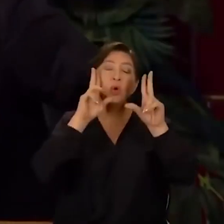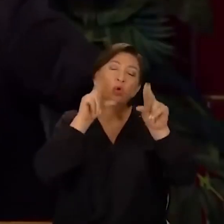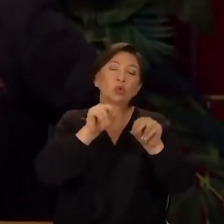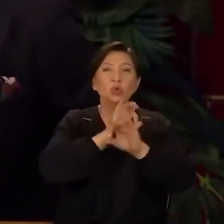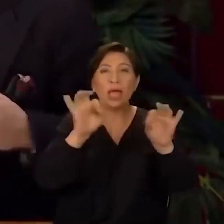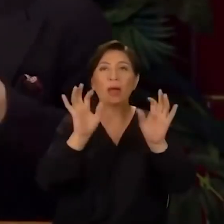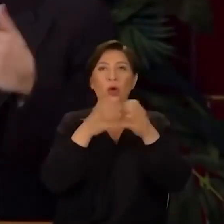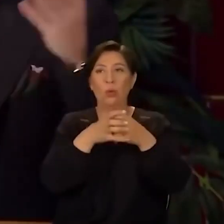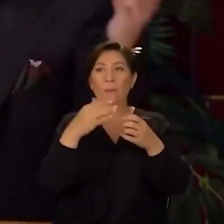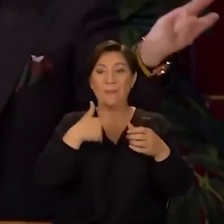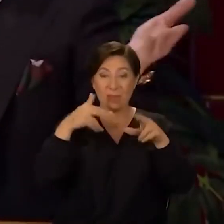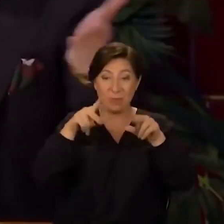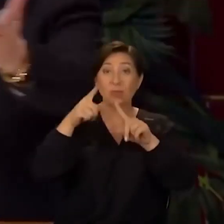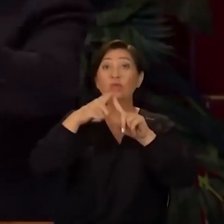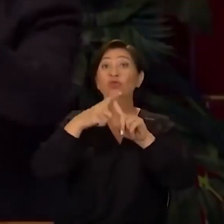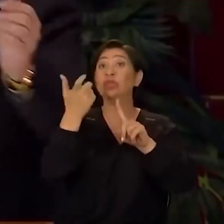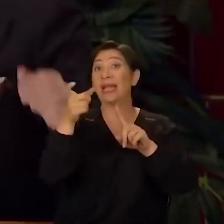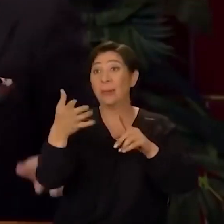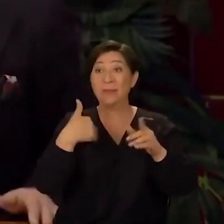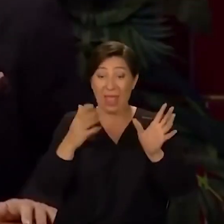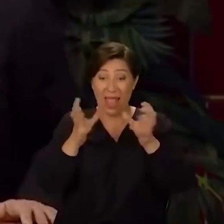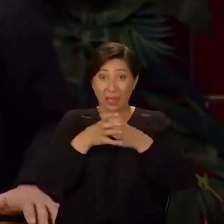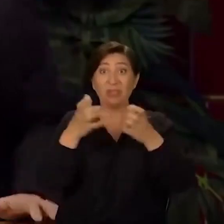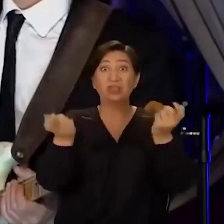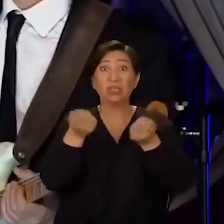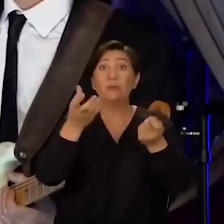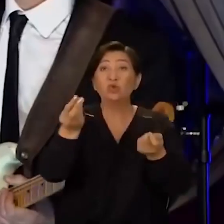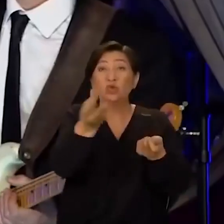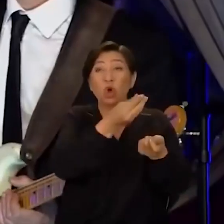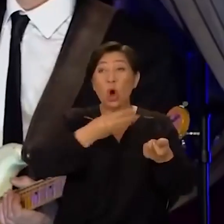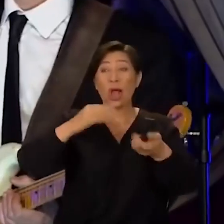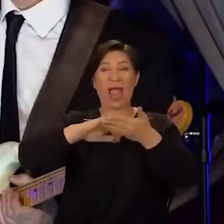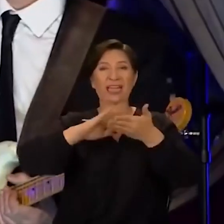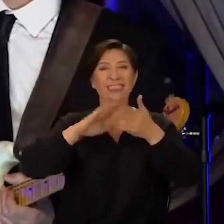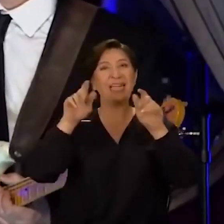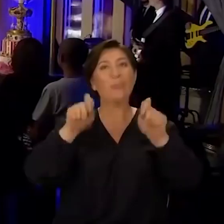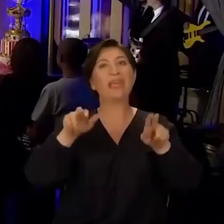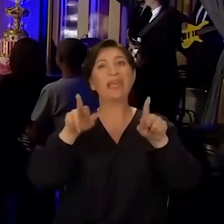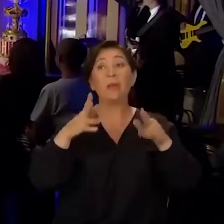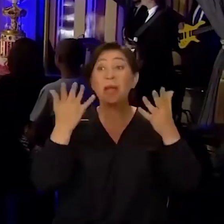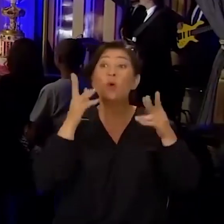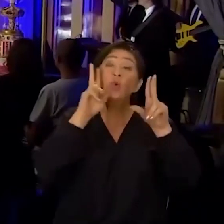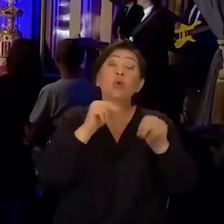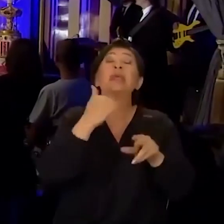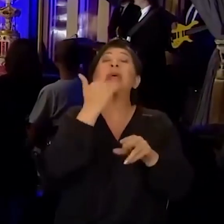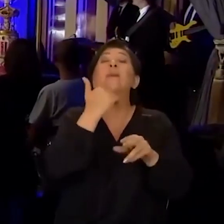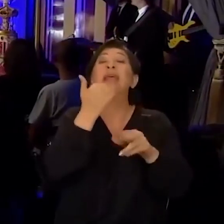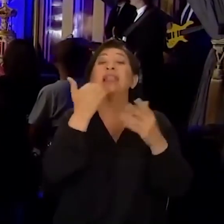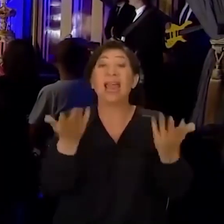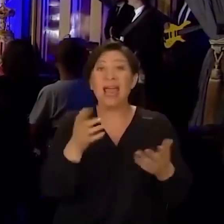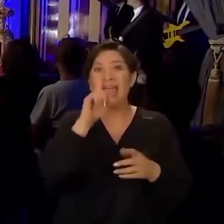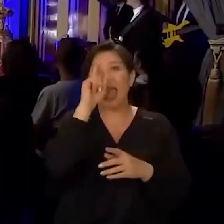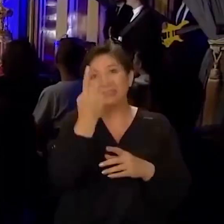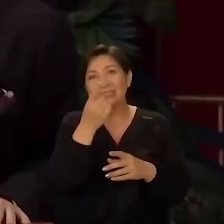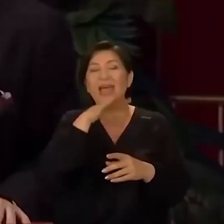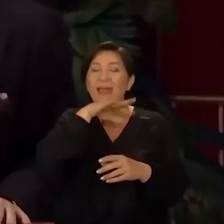uykusuzlar Kulübü benim gibi Tuncer gibi bizim ekiple çalışan birçok arkadaşın yaptığı gibi Aslında uyuyamayanlar için